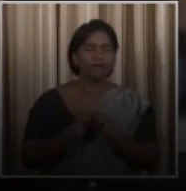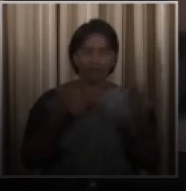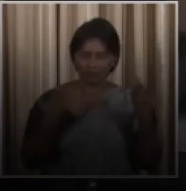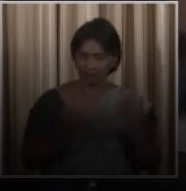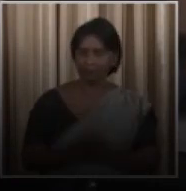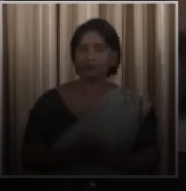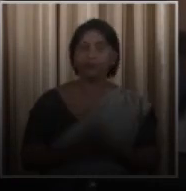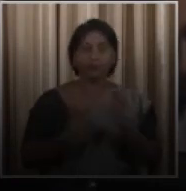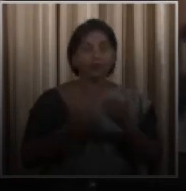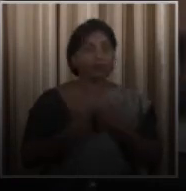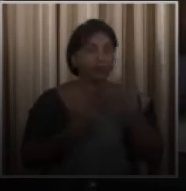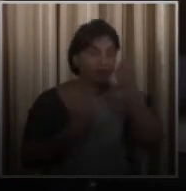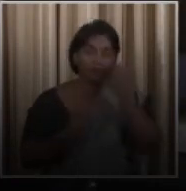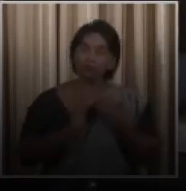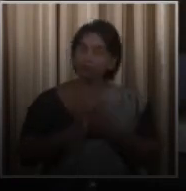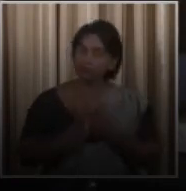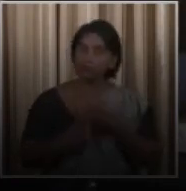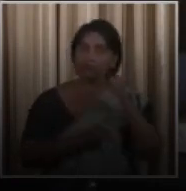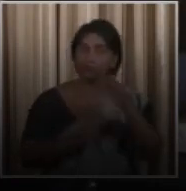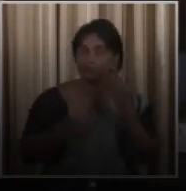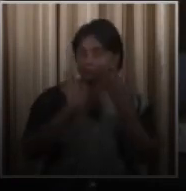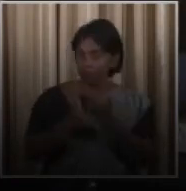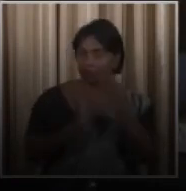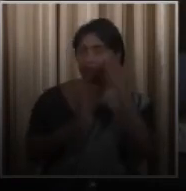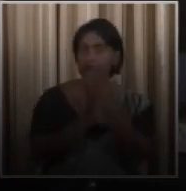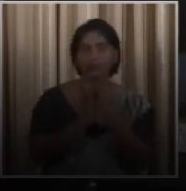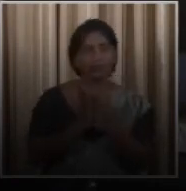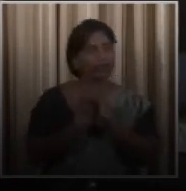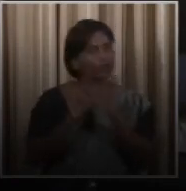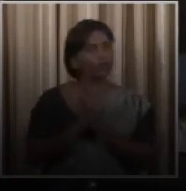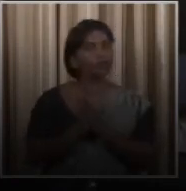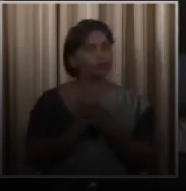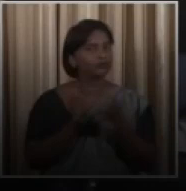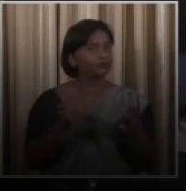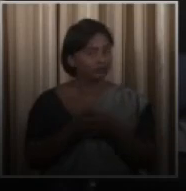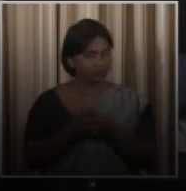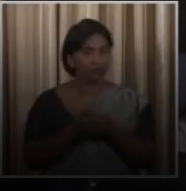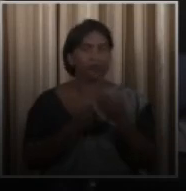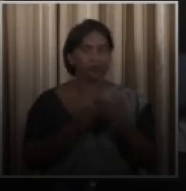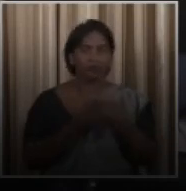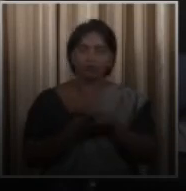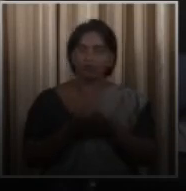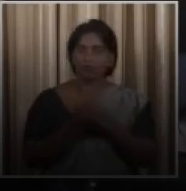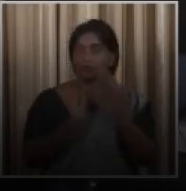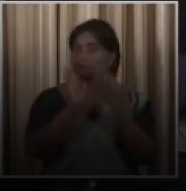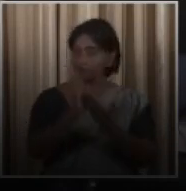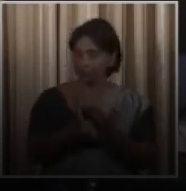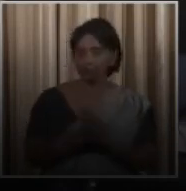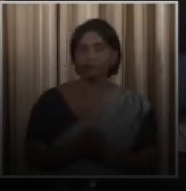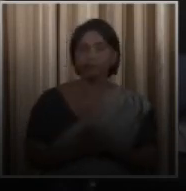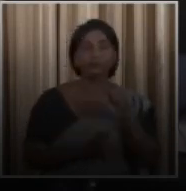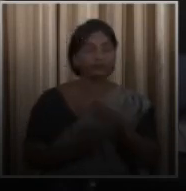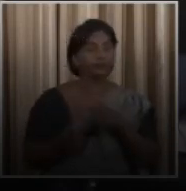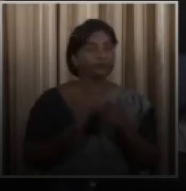කියලා. අපි මේ මතයට ගරු කරලා ඔබතුමාලා ඉදිරිපත් කරපු යෝජනා අදහසුත් අරගෙන ඒක අපි නිවැරදිව ඉදිරිපත් කළා. ඉතින්